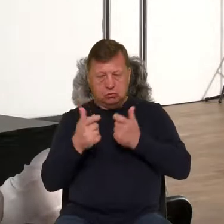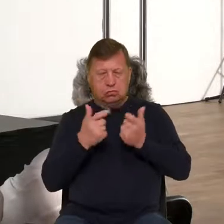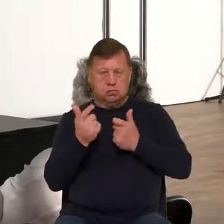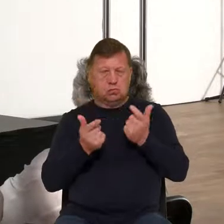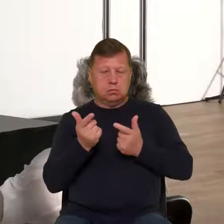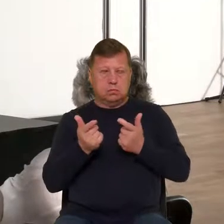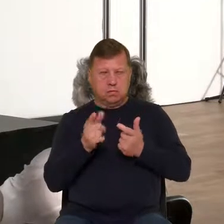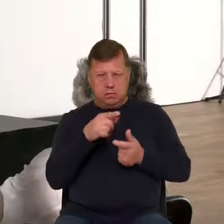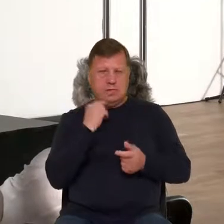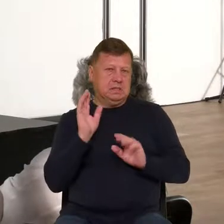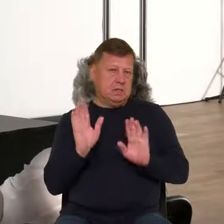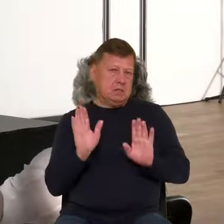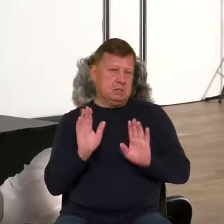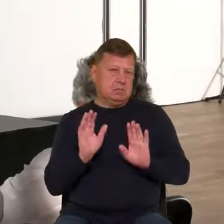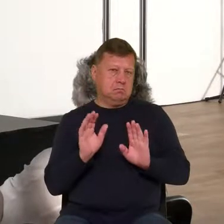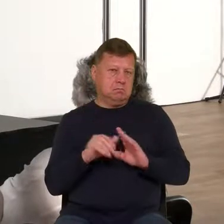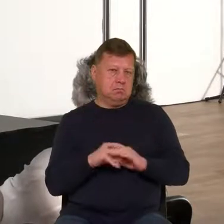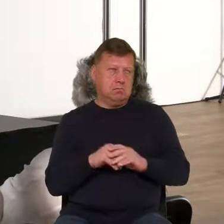historia